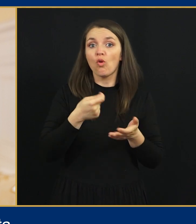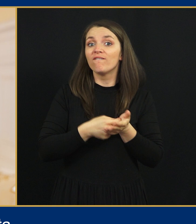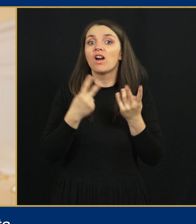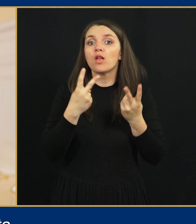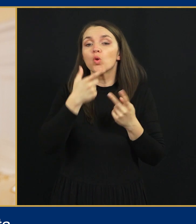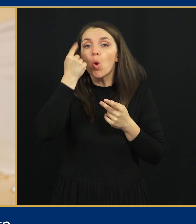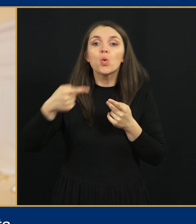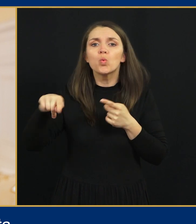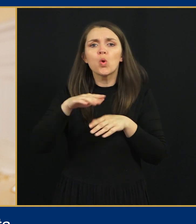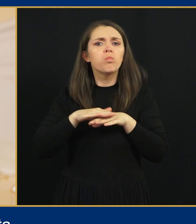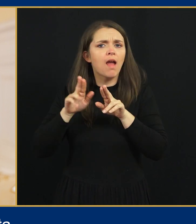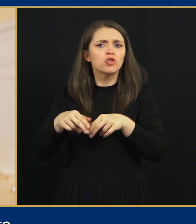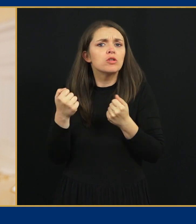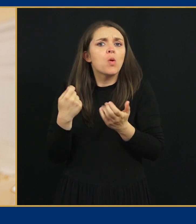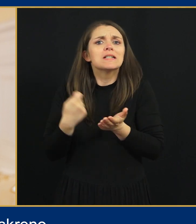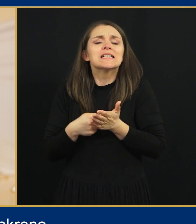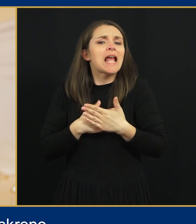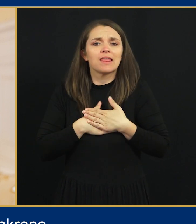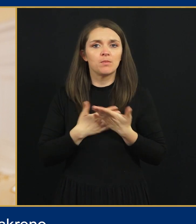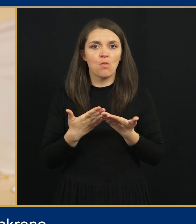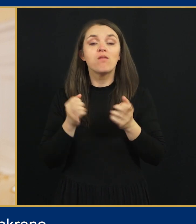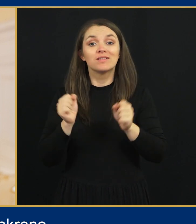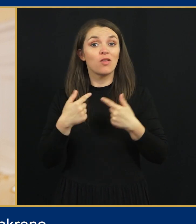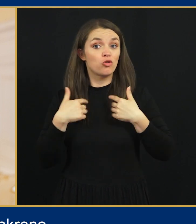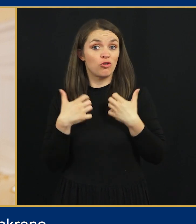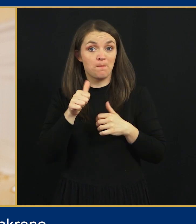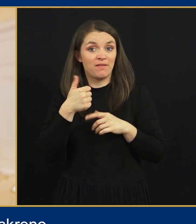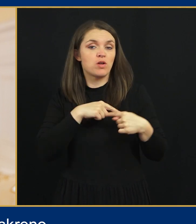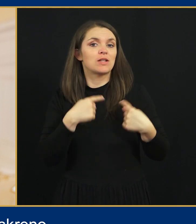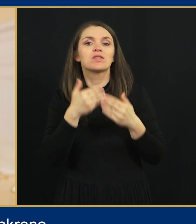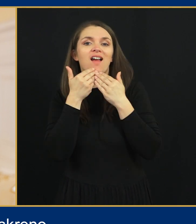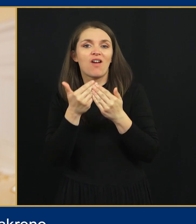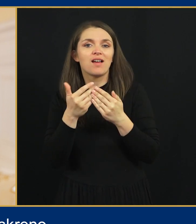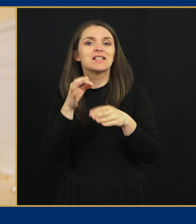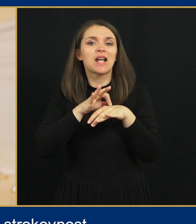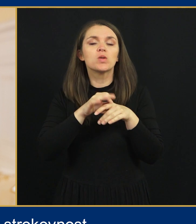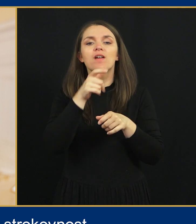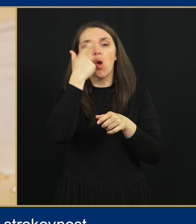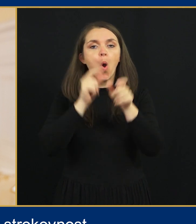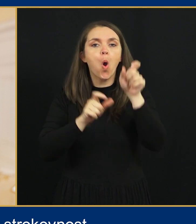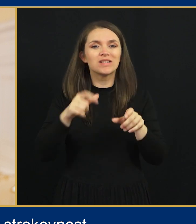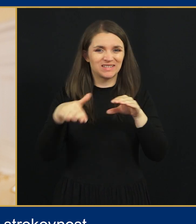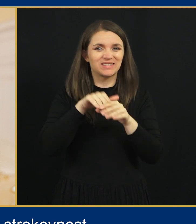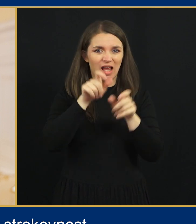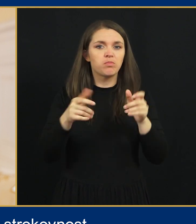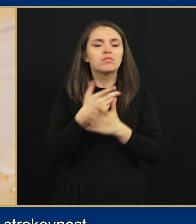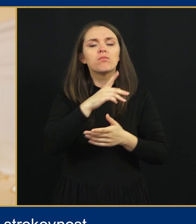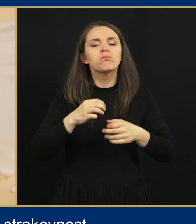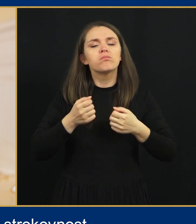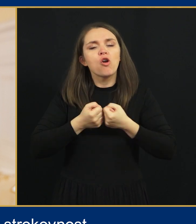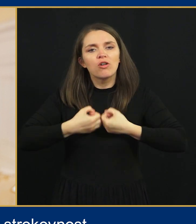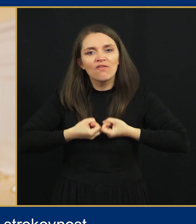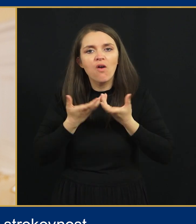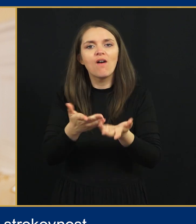vrednota, ki jo ljudje upravičeno zelo cenimo. Zato se želim najprej iskreno zahvaliti zdravstvenemu osebju za njihovo požrtvovalnost